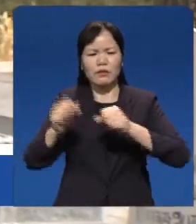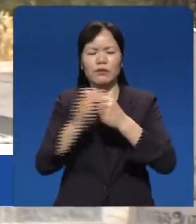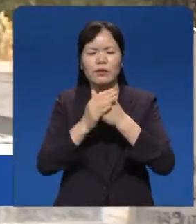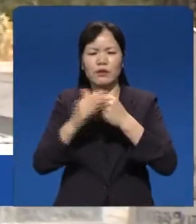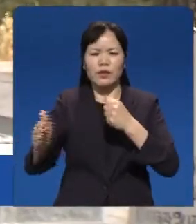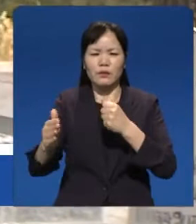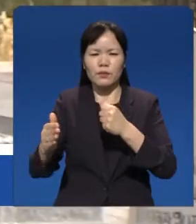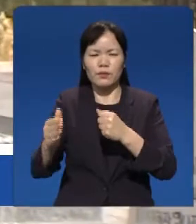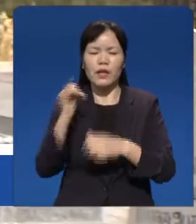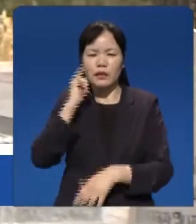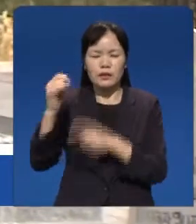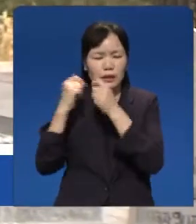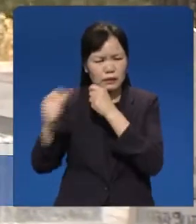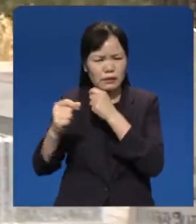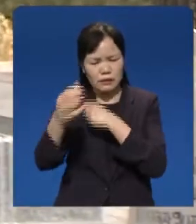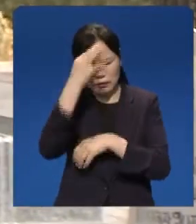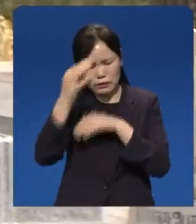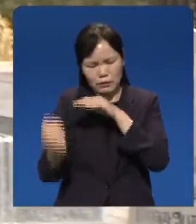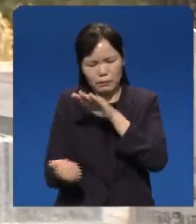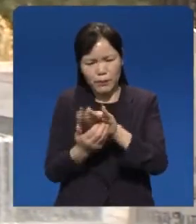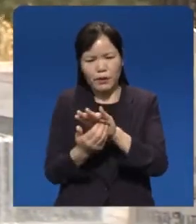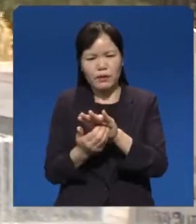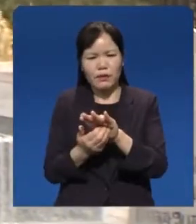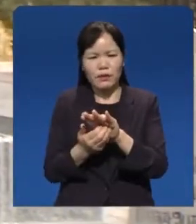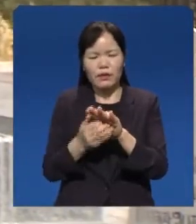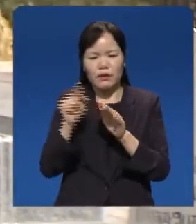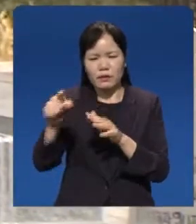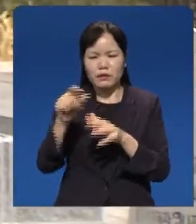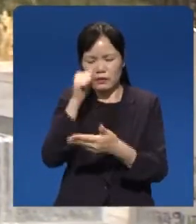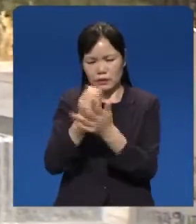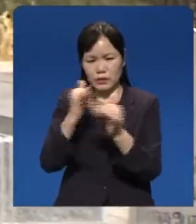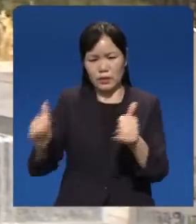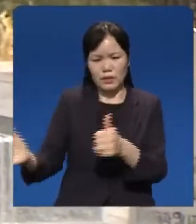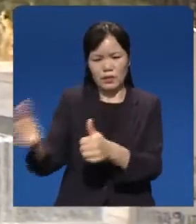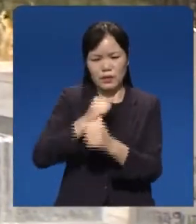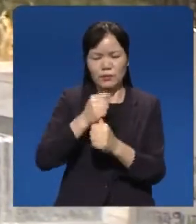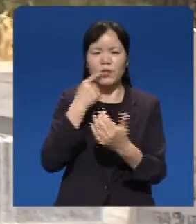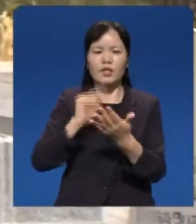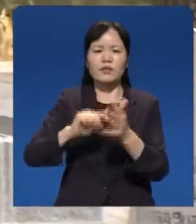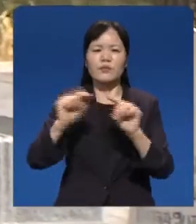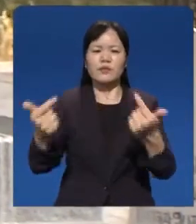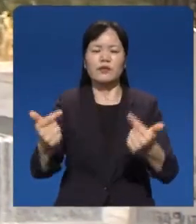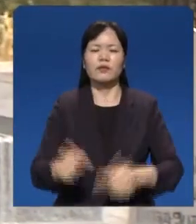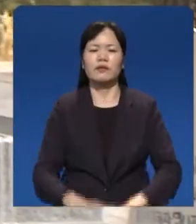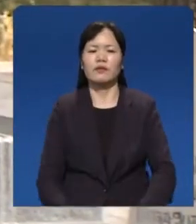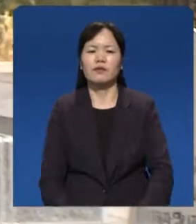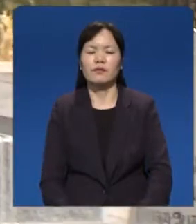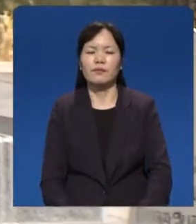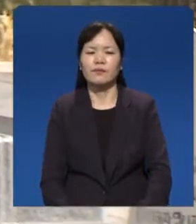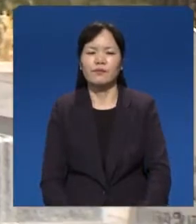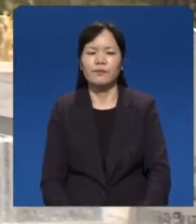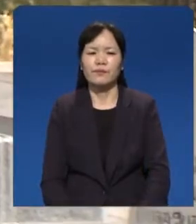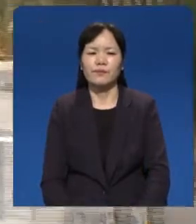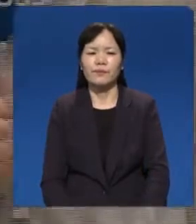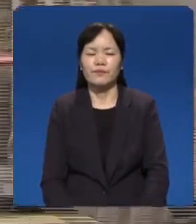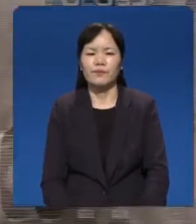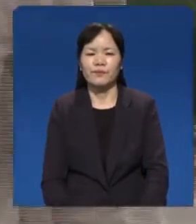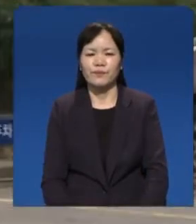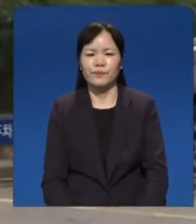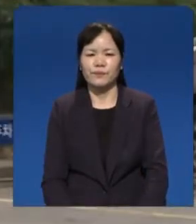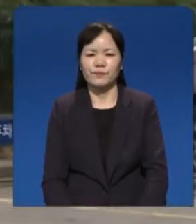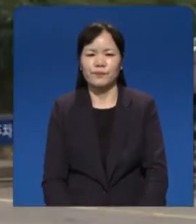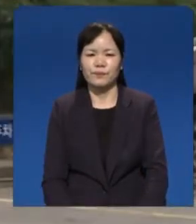고도와 진화 되면서 이른바 그놈들을 잡는게 쉽지 않아 졌습니다 obs 뉴스 조의 송 입니다